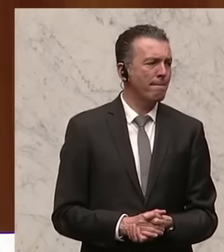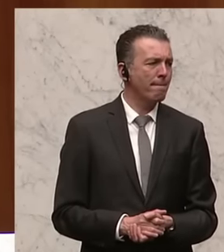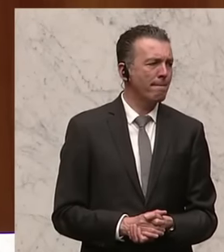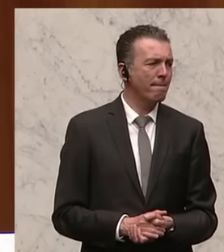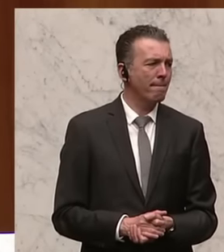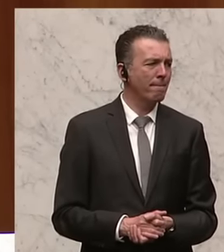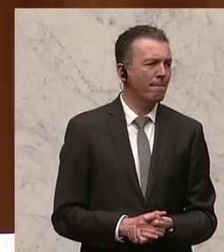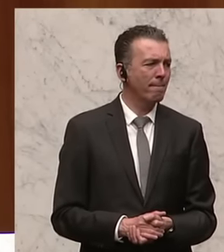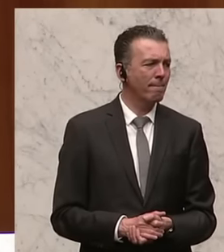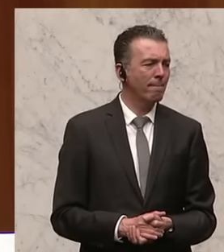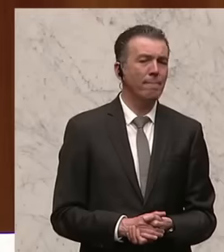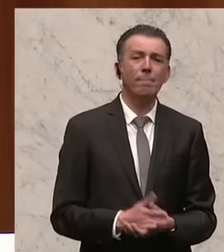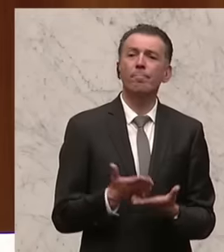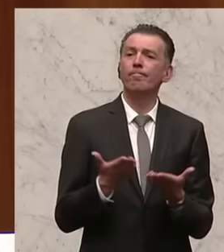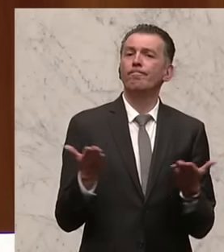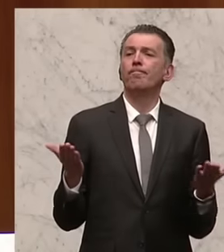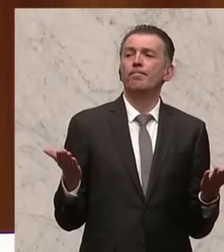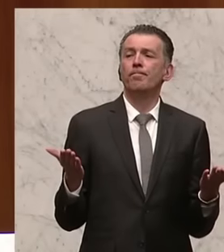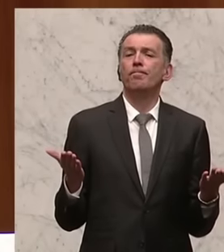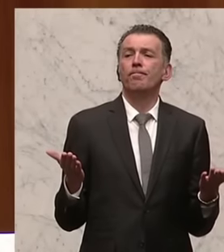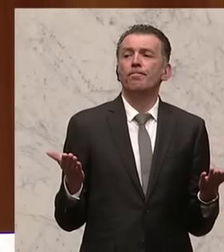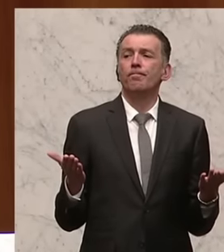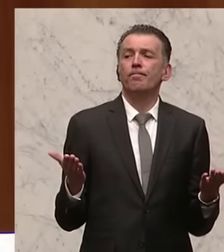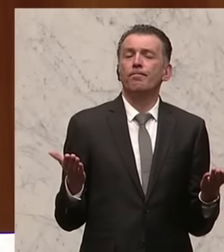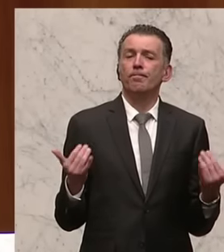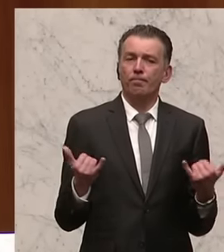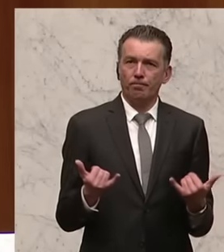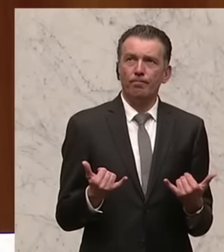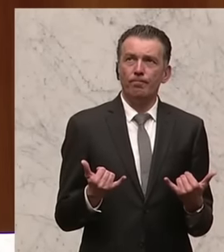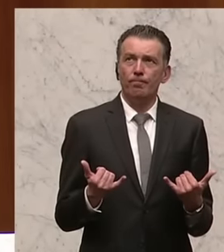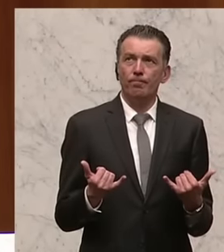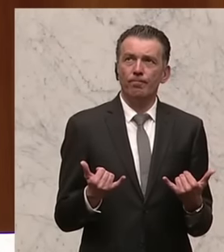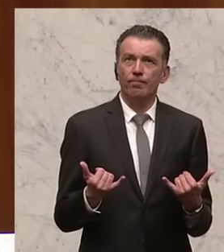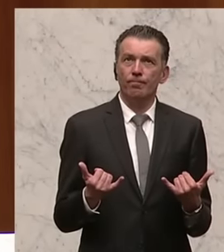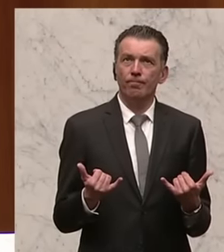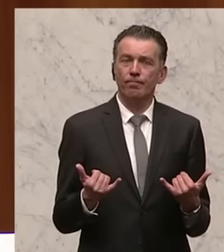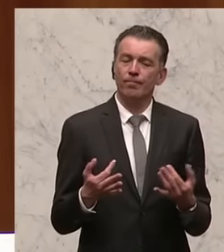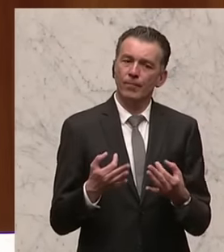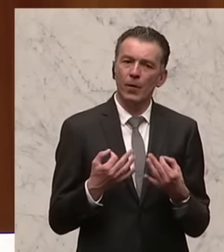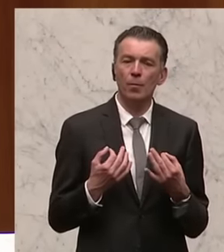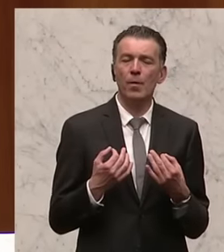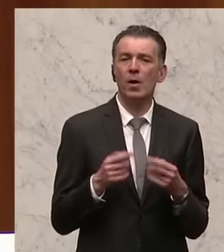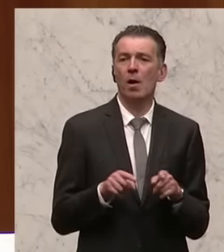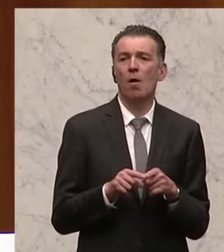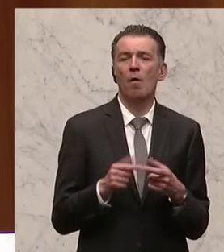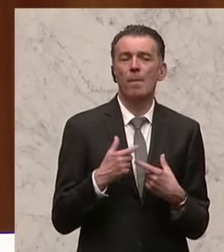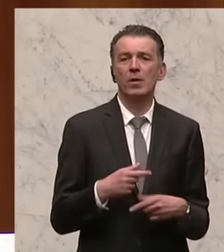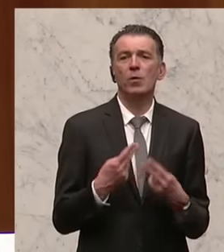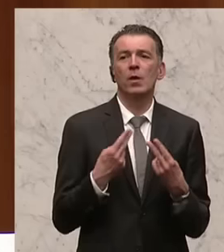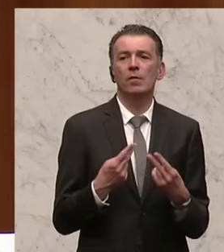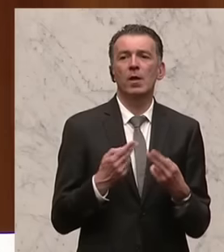Aber sehr geehrte Abgeordnete, an dieser Stelle ist es mir ein persönliches